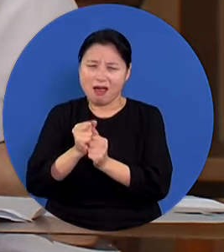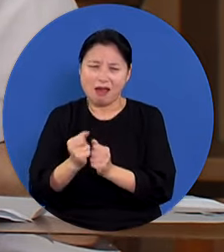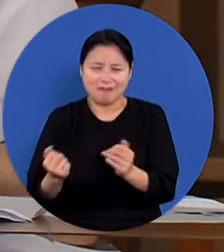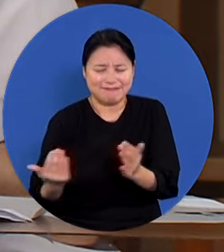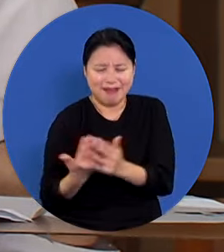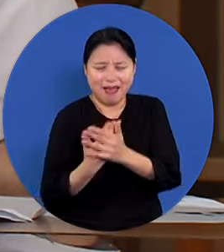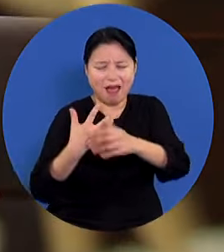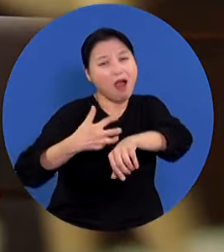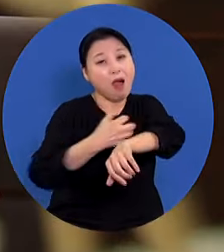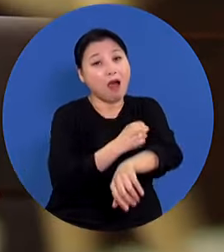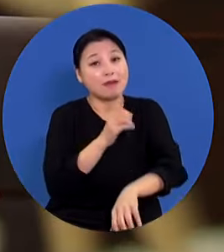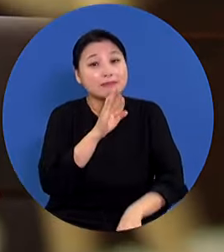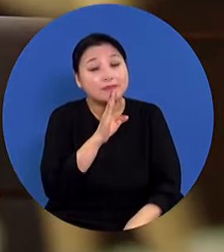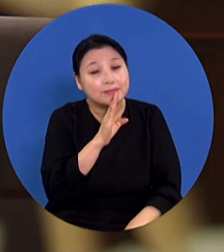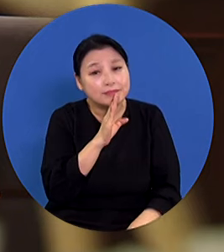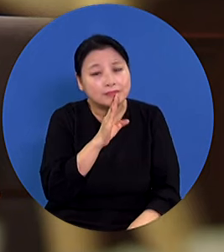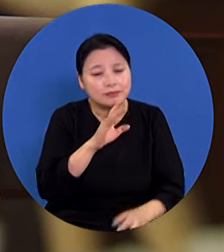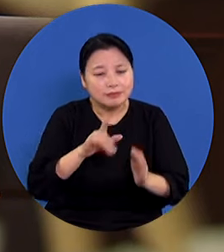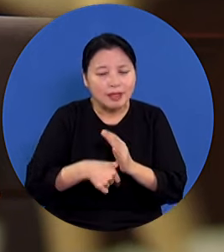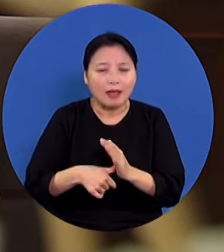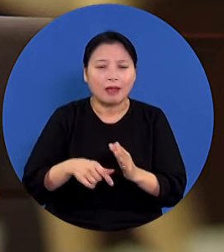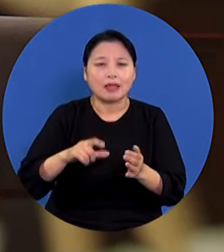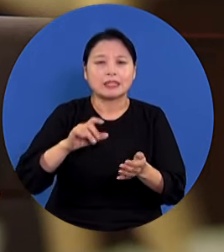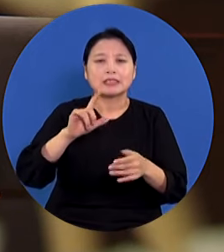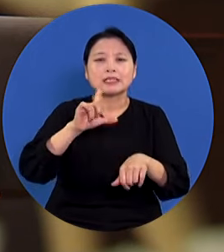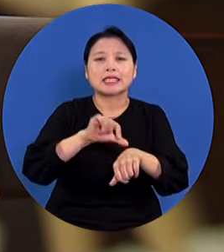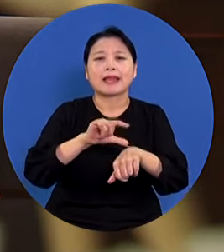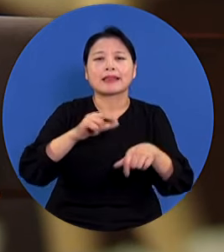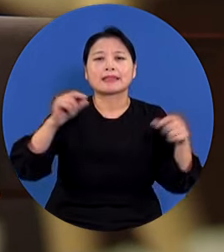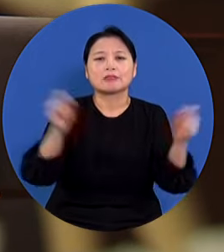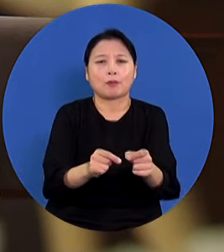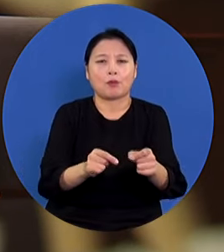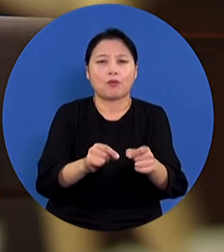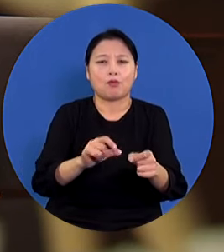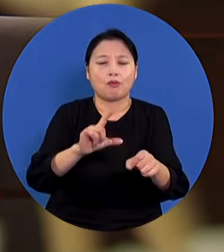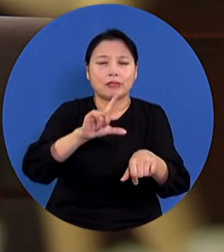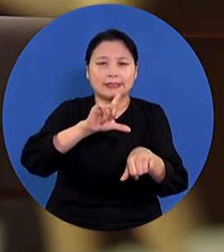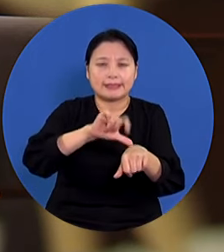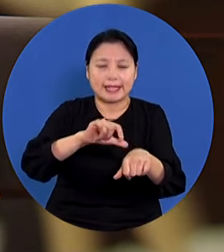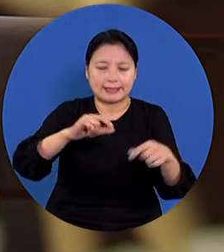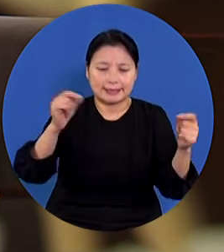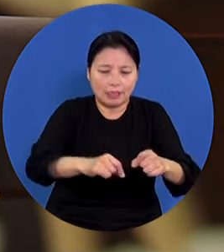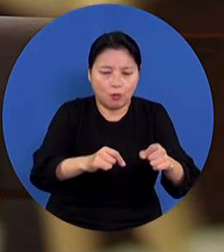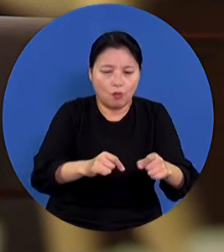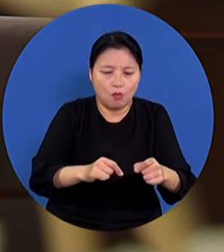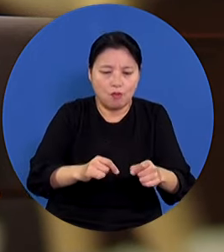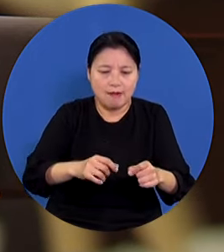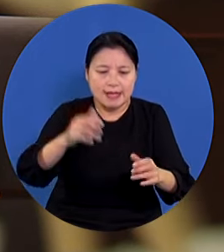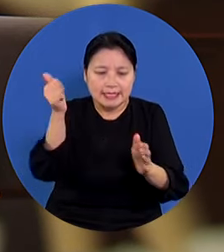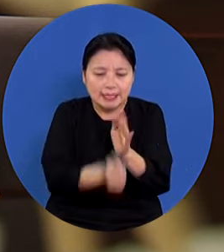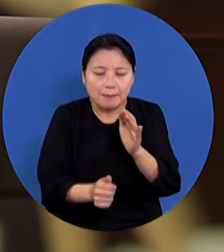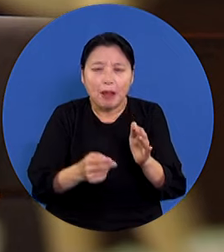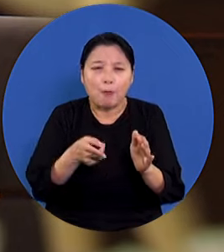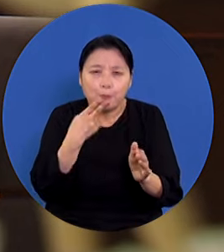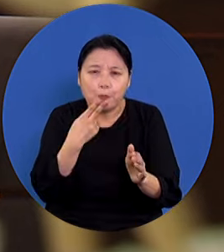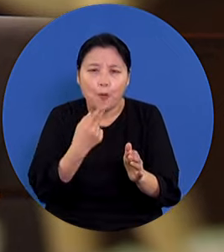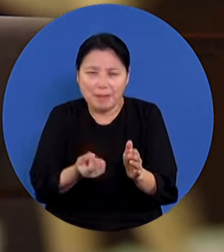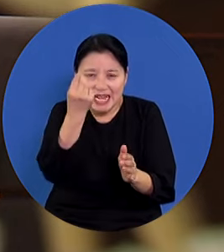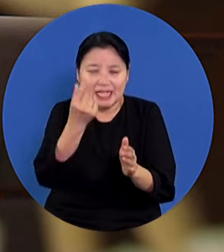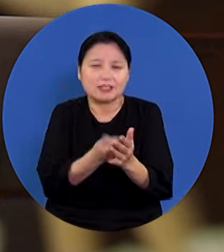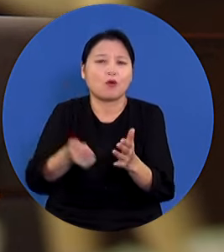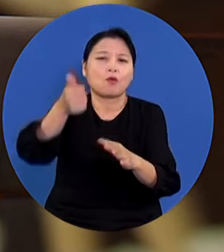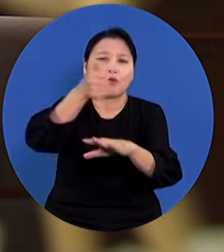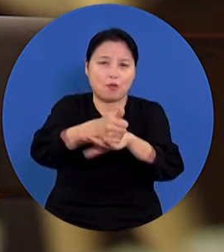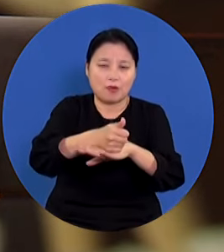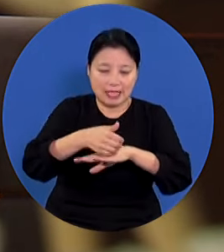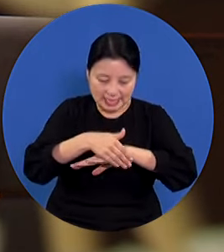성장을 하기 위해서 최대한 시간을 단축하고 그렇죠. 하기 위해서는 실패나 시행착오를 최소화하고 그렇죠, 그렇죠. 일단